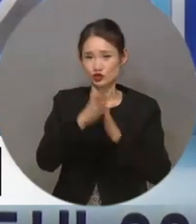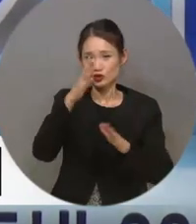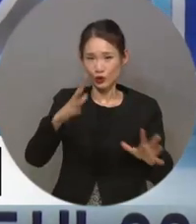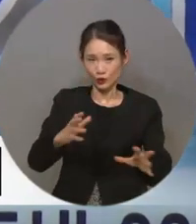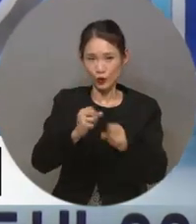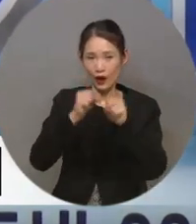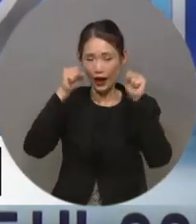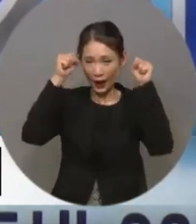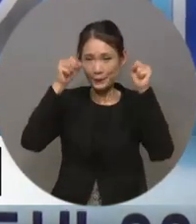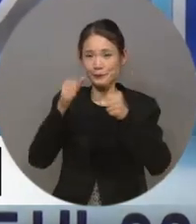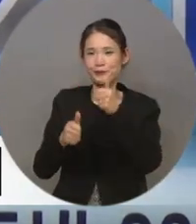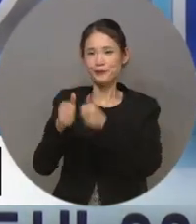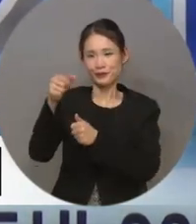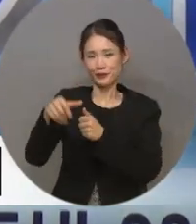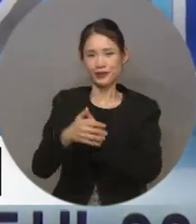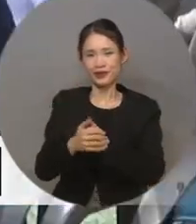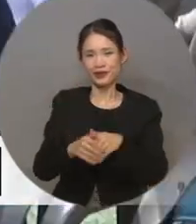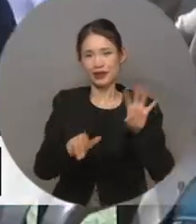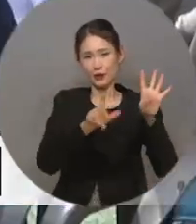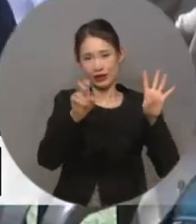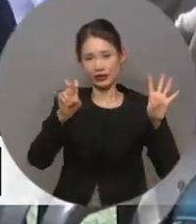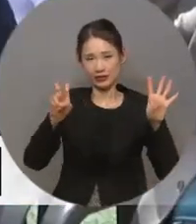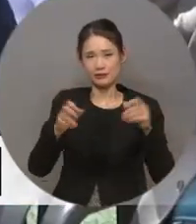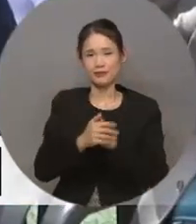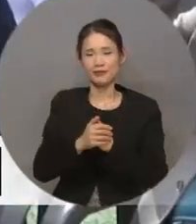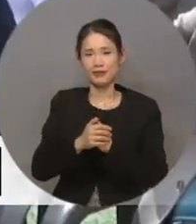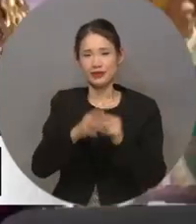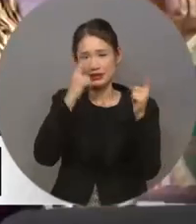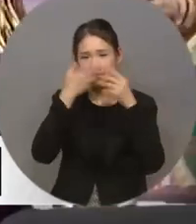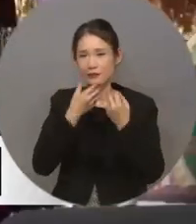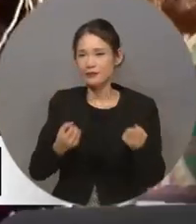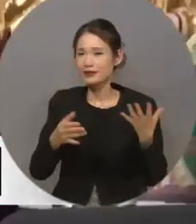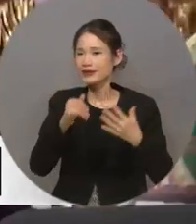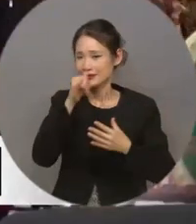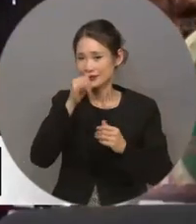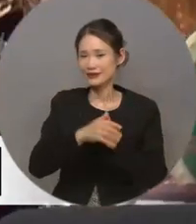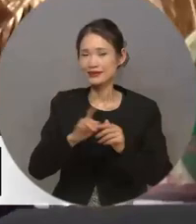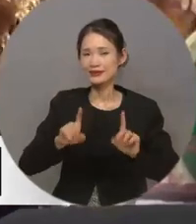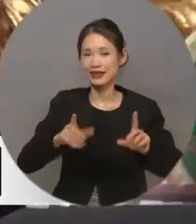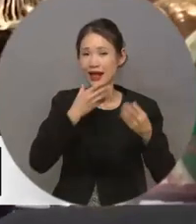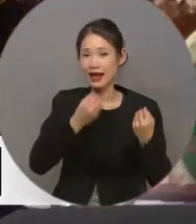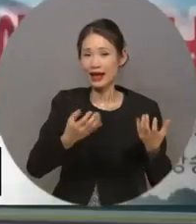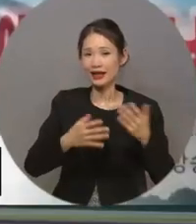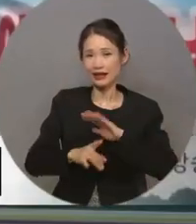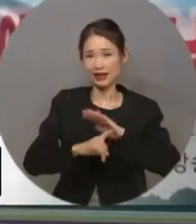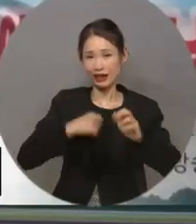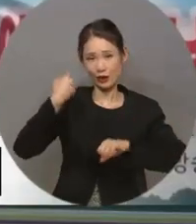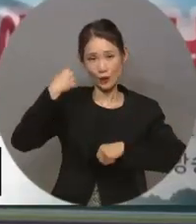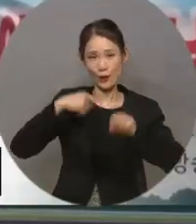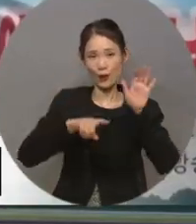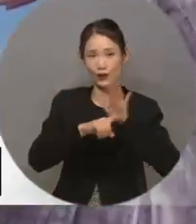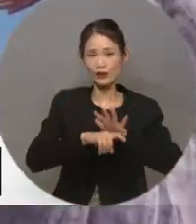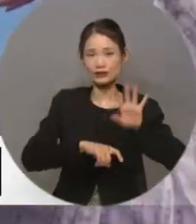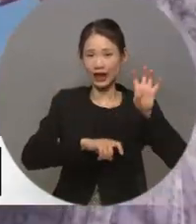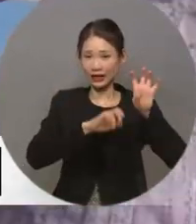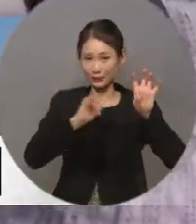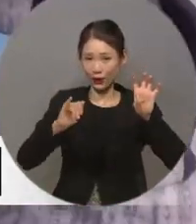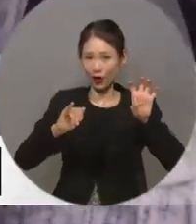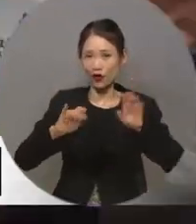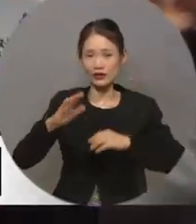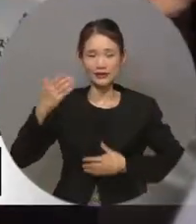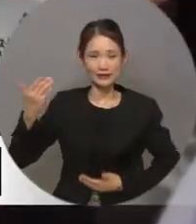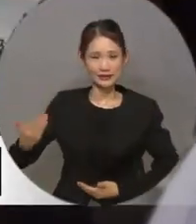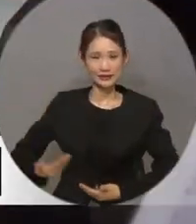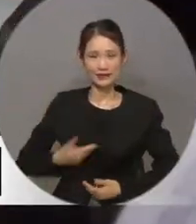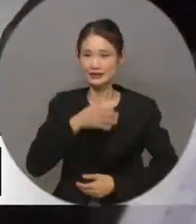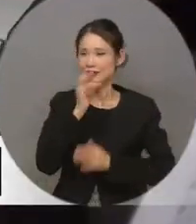20일 제43회 전라북도 장애인의 날 기념식이 열렸습니다. 이날 행사의 식전 공연으로 40여 명의 시니어 모델들과